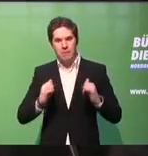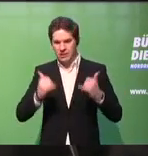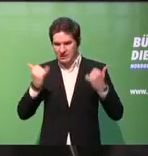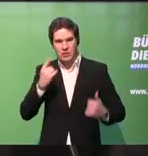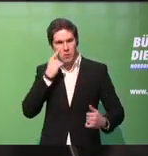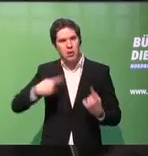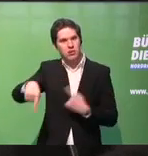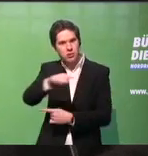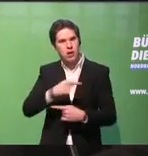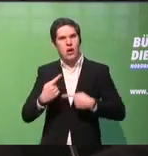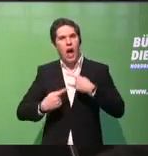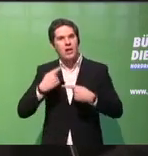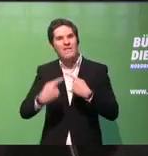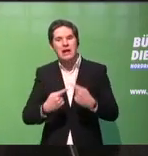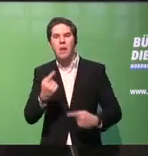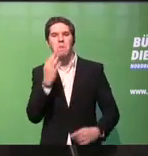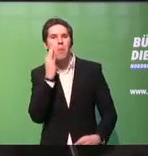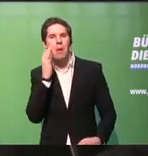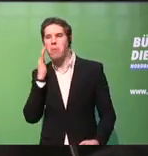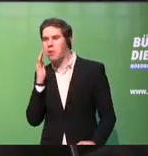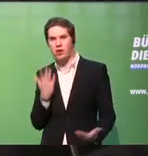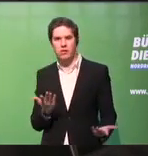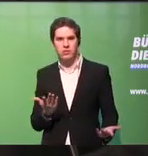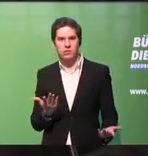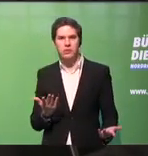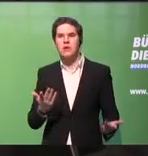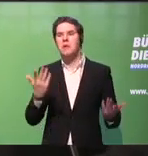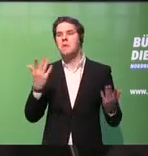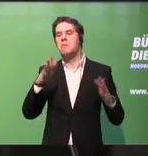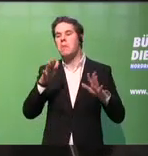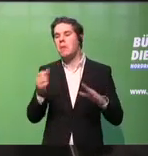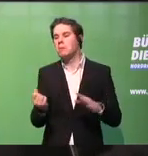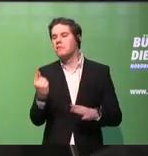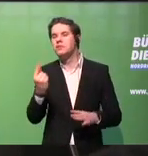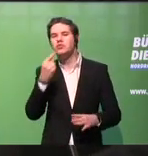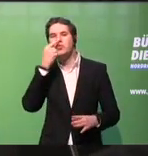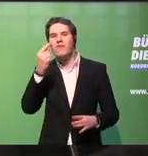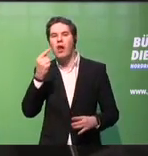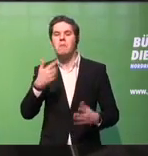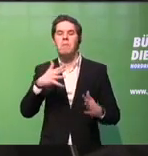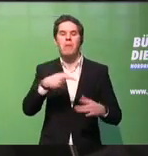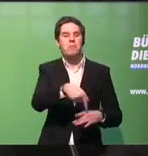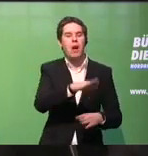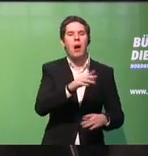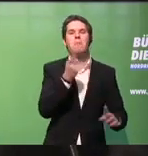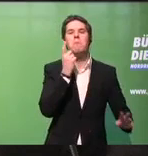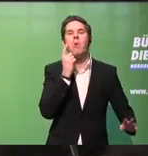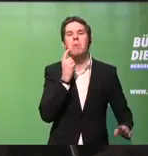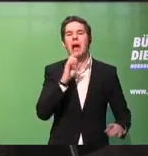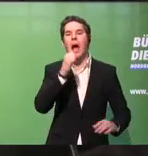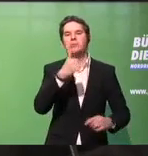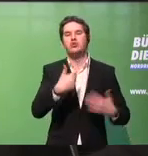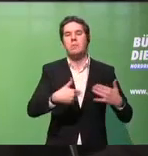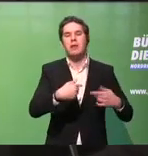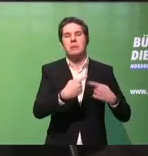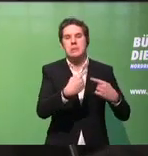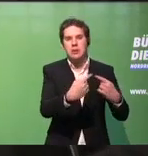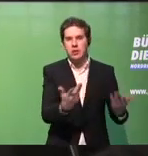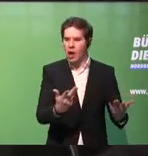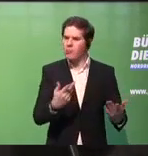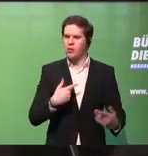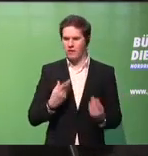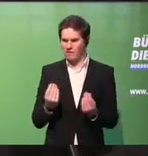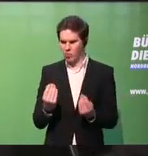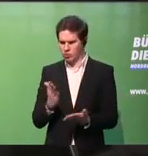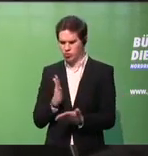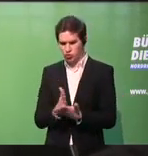ausprobiert werden. Vieles kommt ein wenig friekig aus der Nische, manches ist mehr spielerisch, aber einiges fühlt sich heute schon so an wie